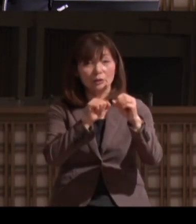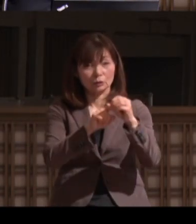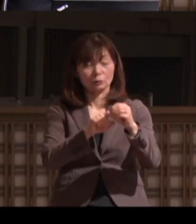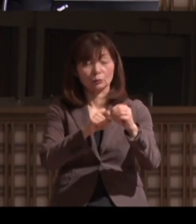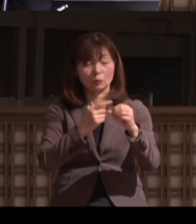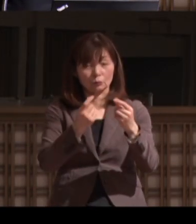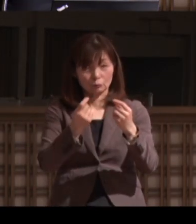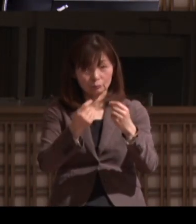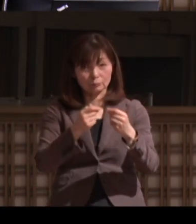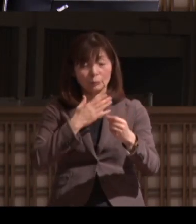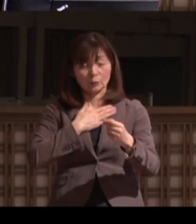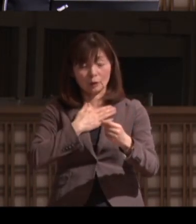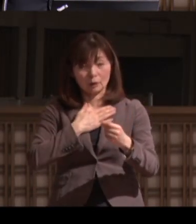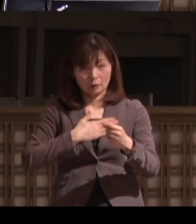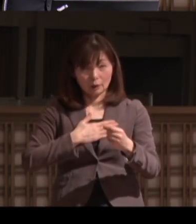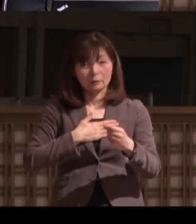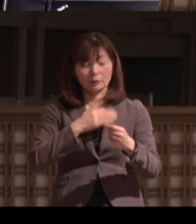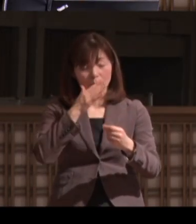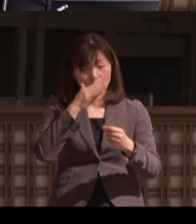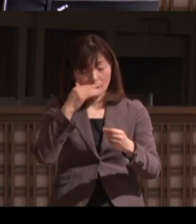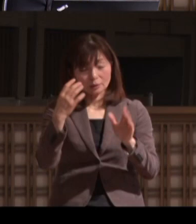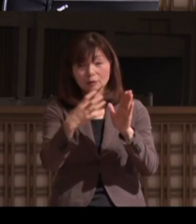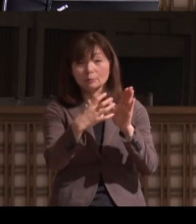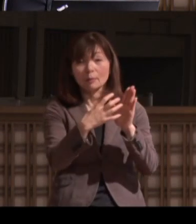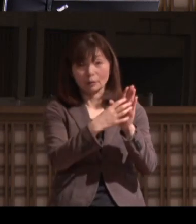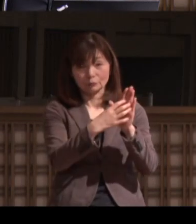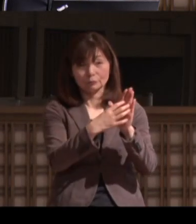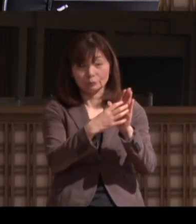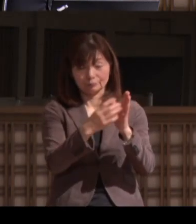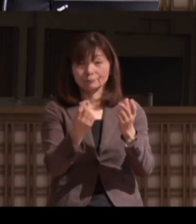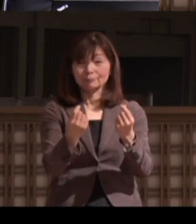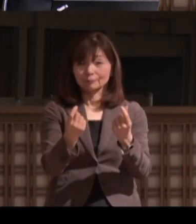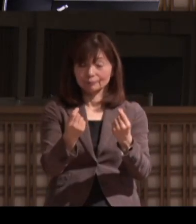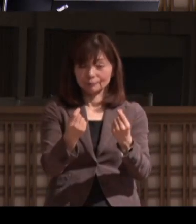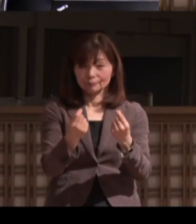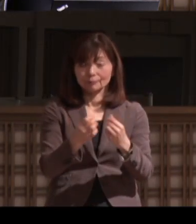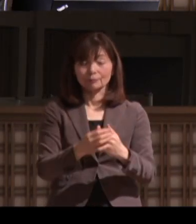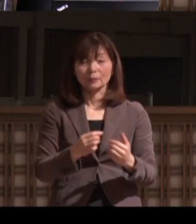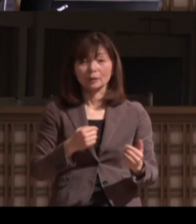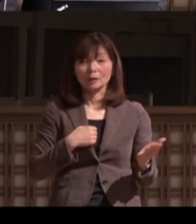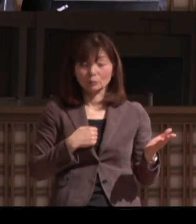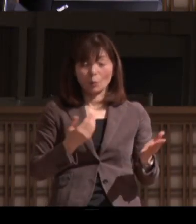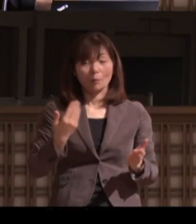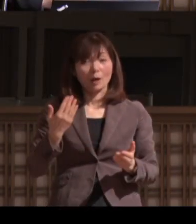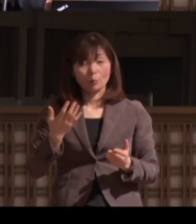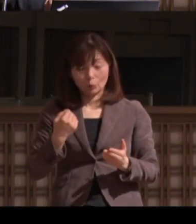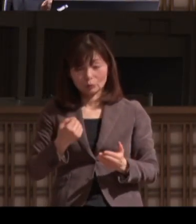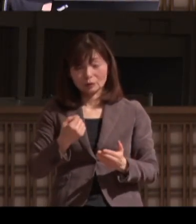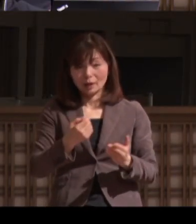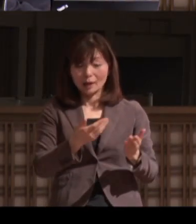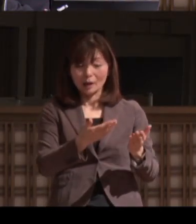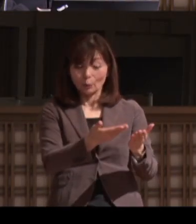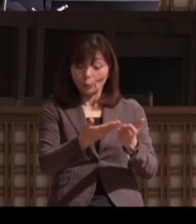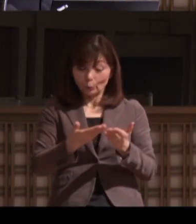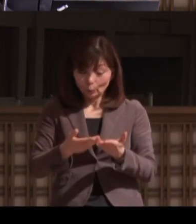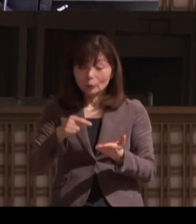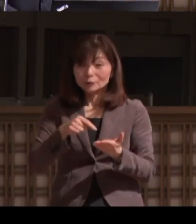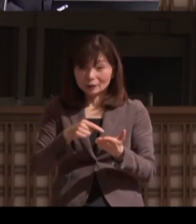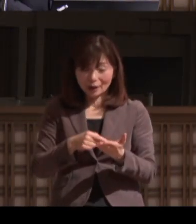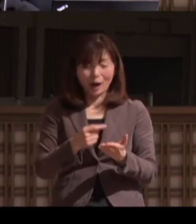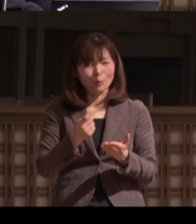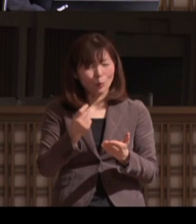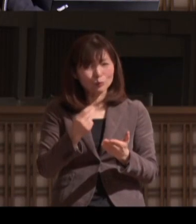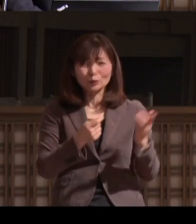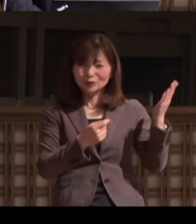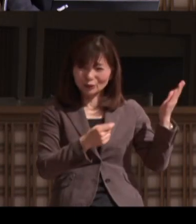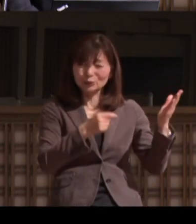されたとても素晴らしいマークでえございました私も事前に教えてもらってたらもう少しここに仕込んで